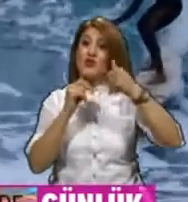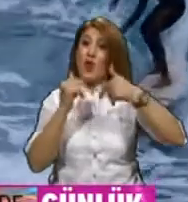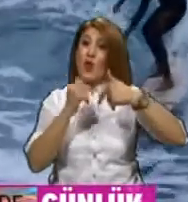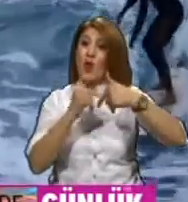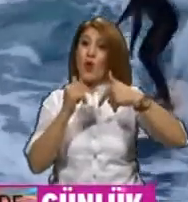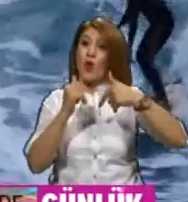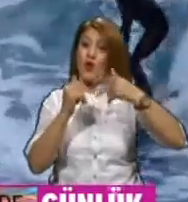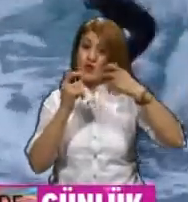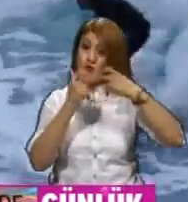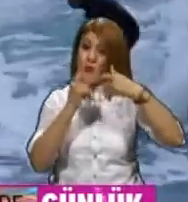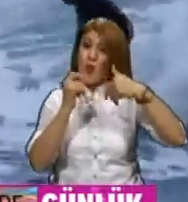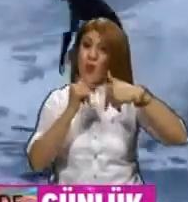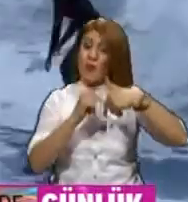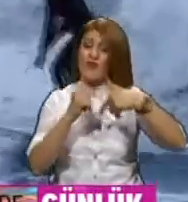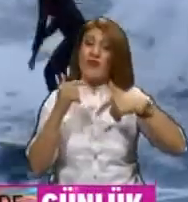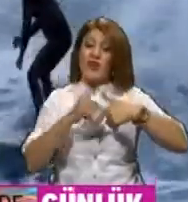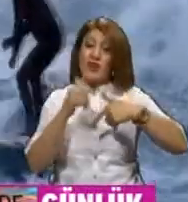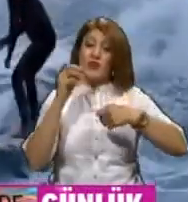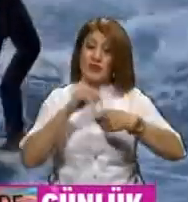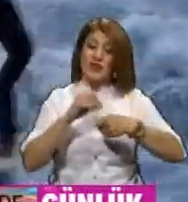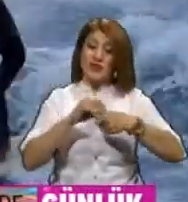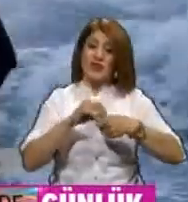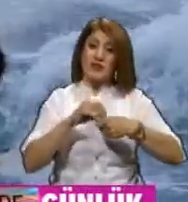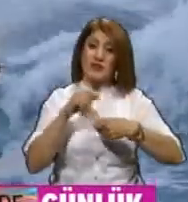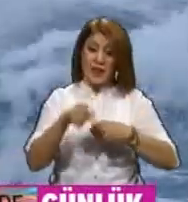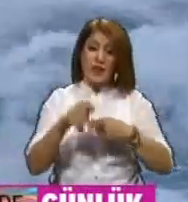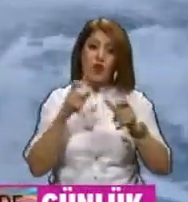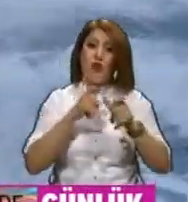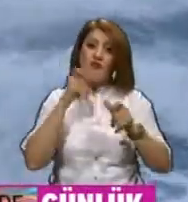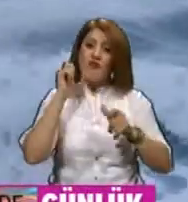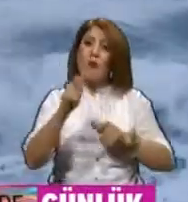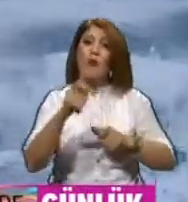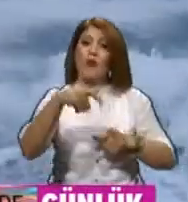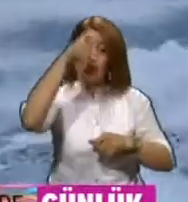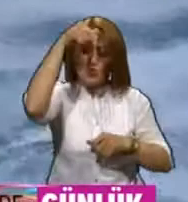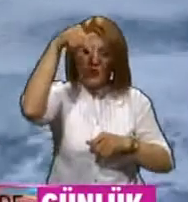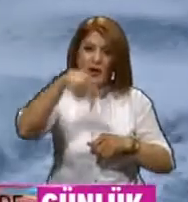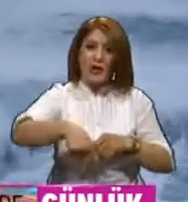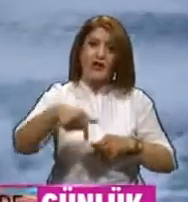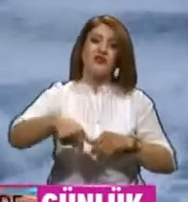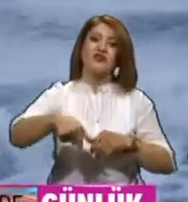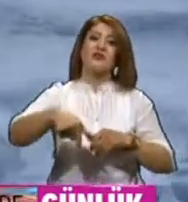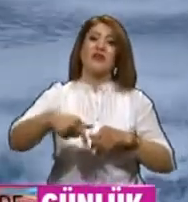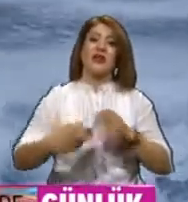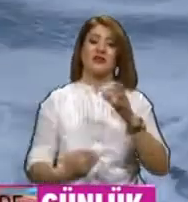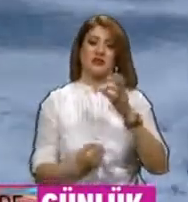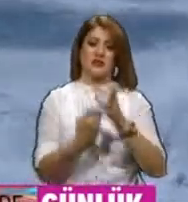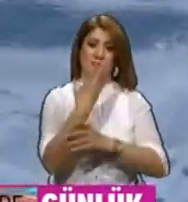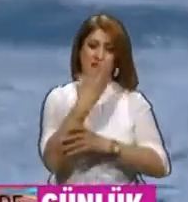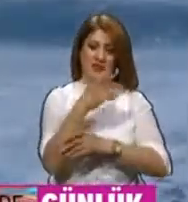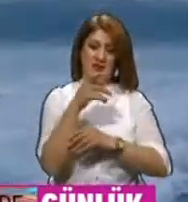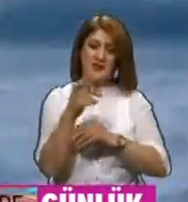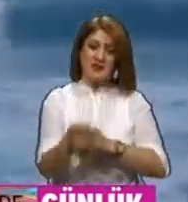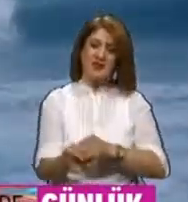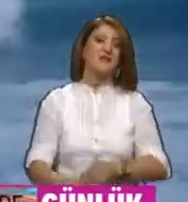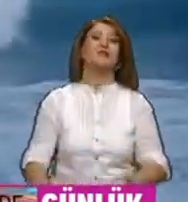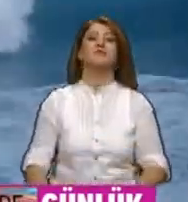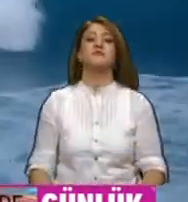bazında Türkiye'nin sörf yapılabilen ülkeler arasında olduğunu gösterdik. Çok güzel. Bunu çok kanıtladık. Güzel.